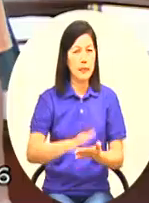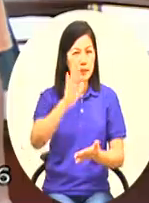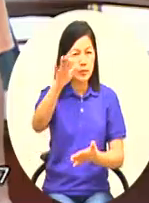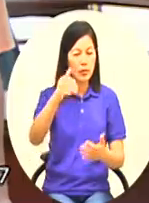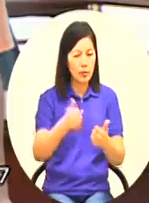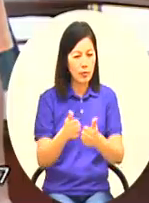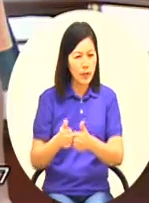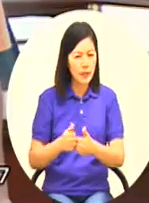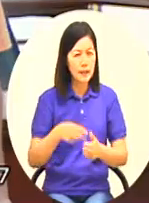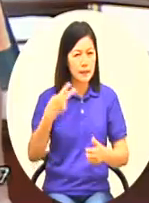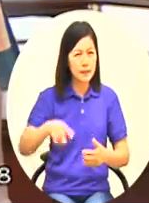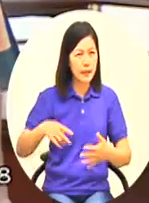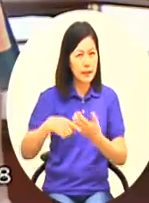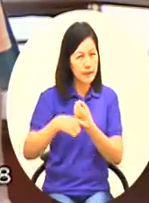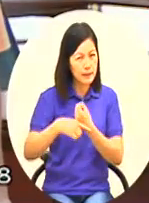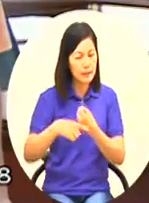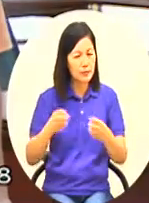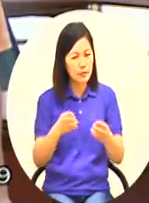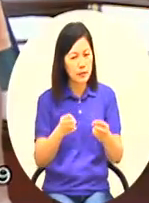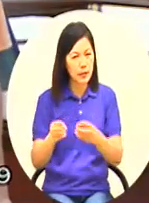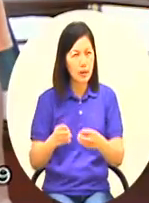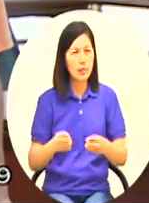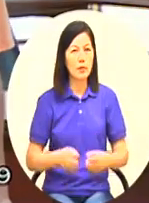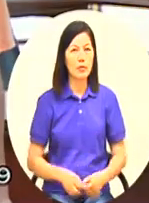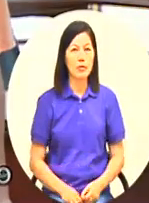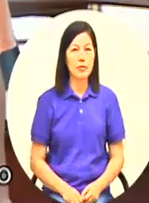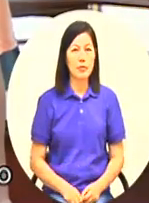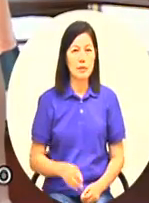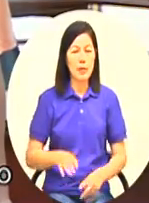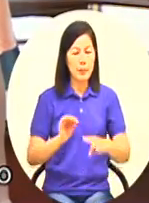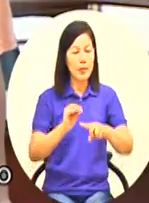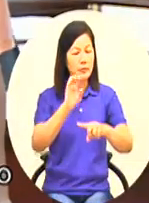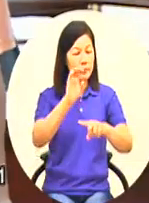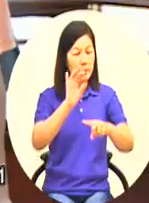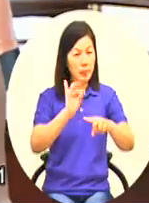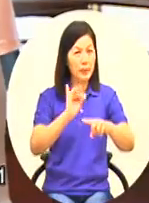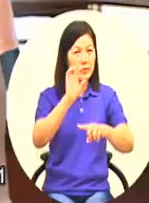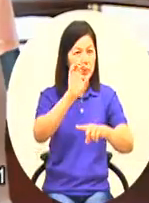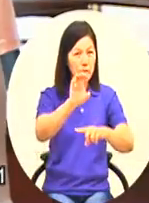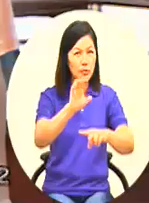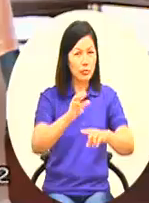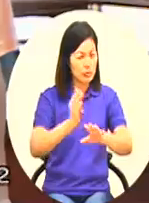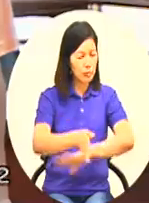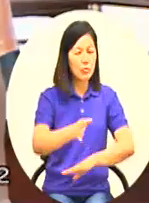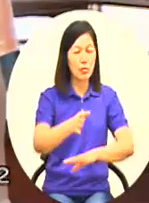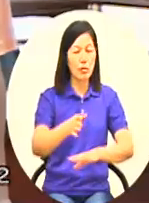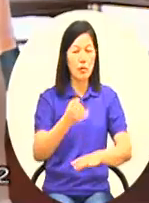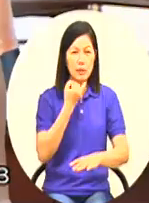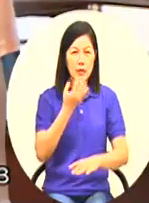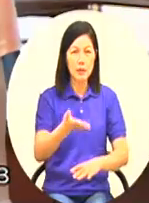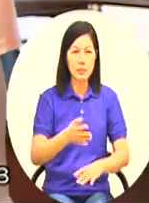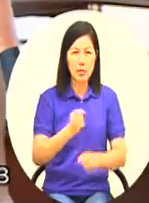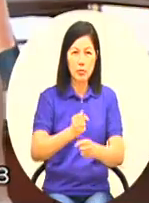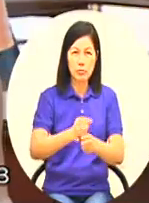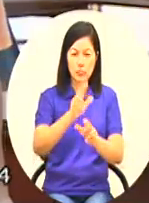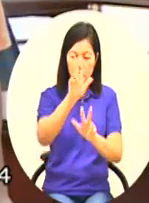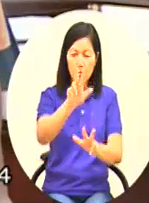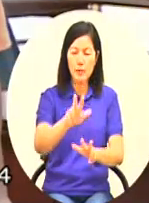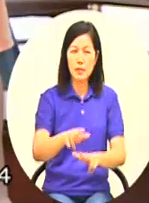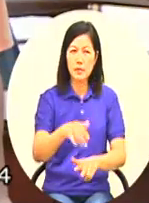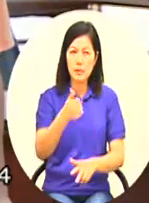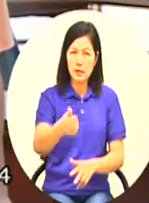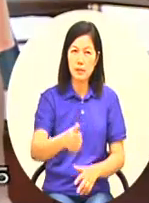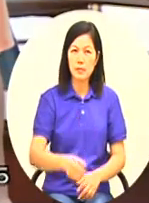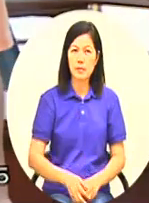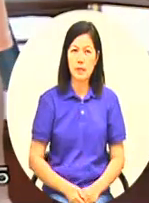咱提出来做这方面呢，我看咱达到90%都可以通过的啦。啊，你唔该落实这样自治条例，啊，落实中央修，中央立法院